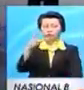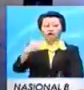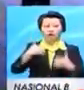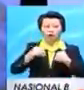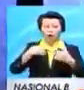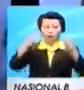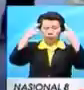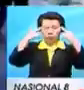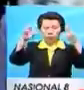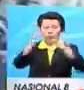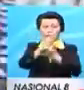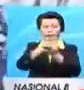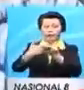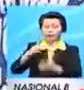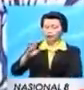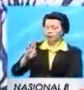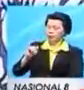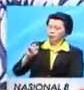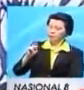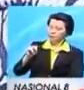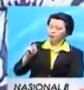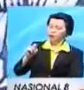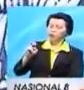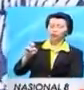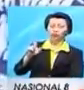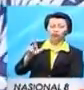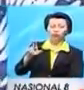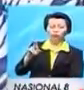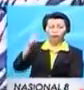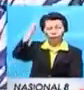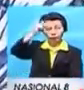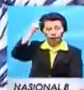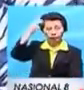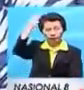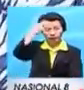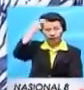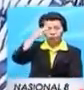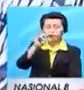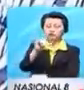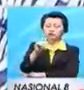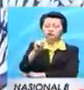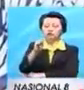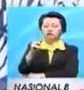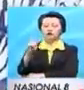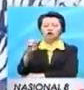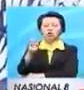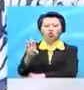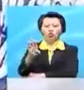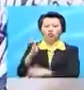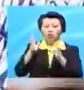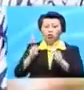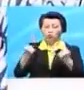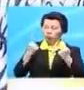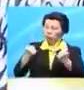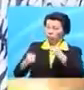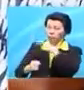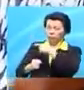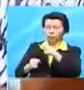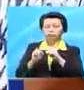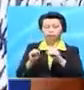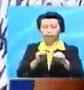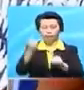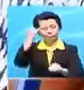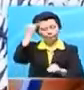residen bahagian Bintulu iaitu Tuan Haji Muhammad Yaakob Kari yang merupakan orang kuat yang menggerakkan sambutan